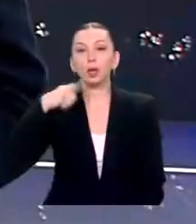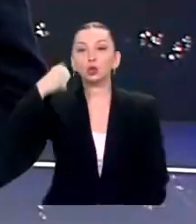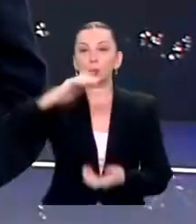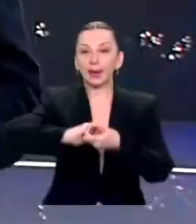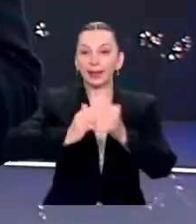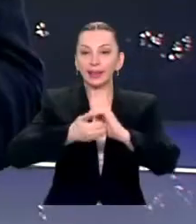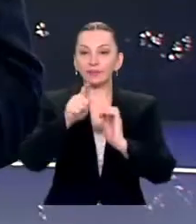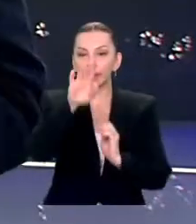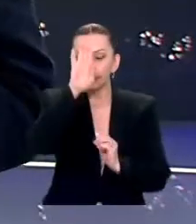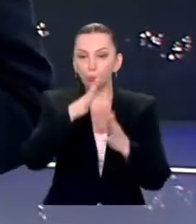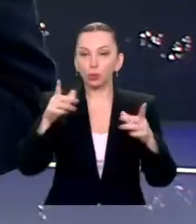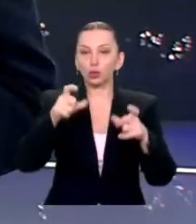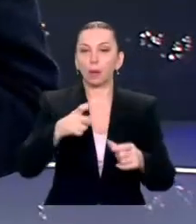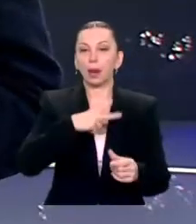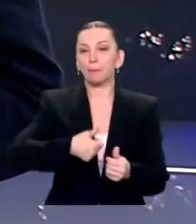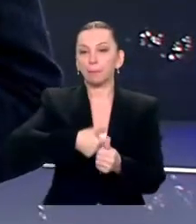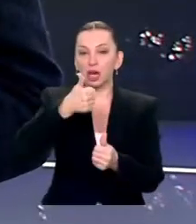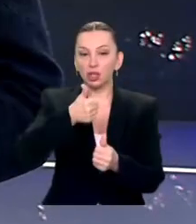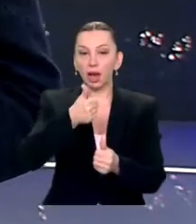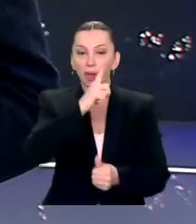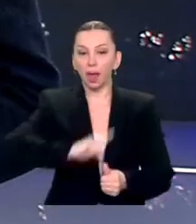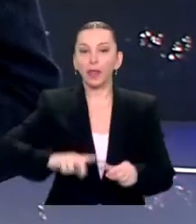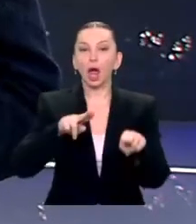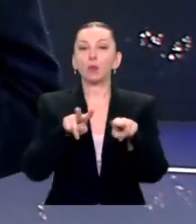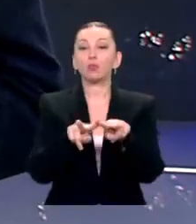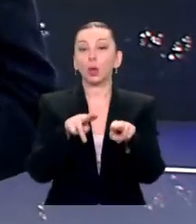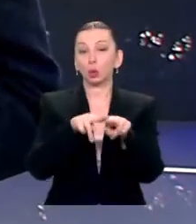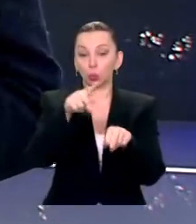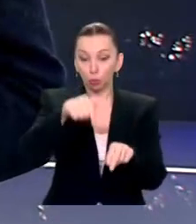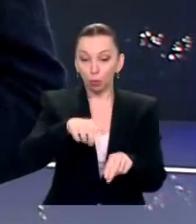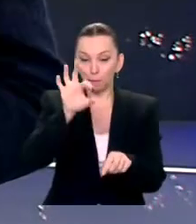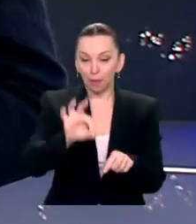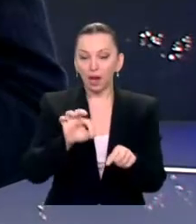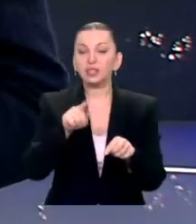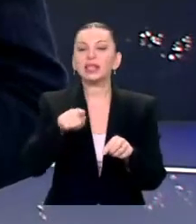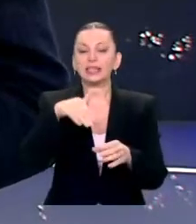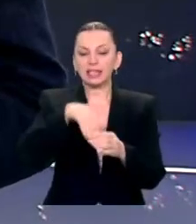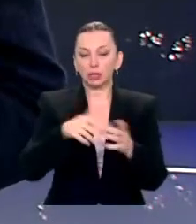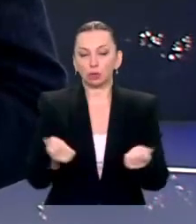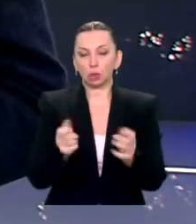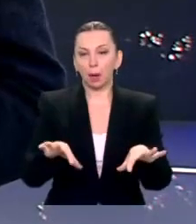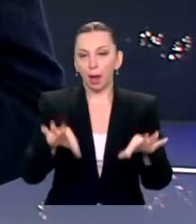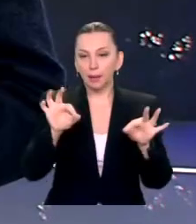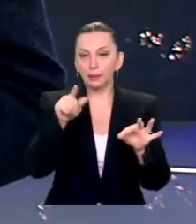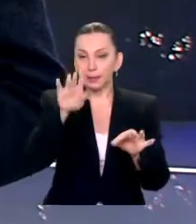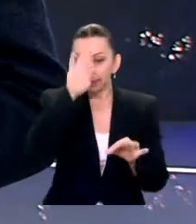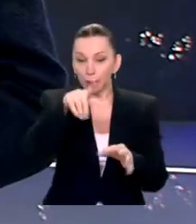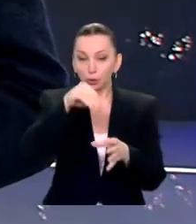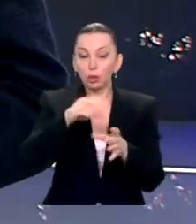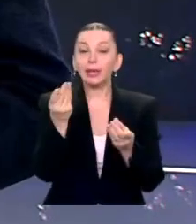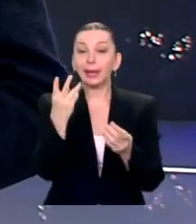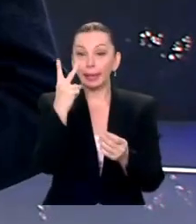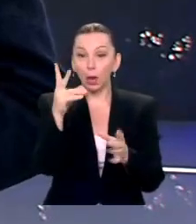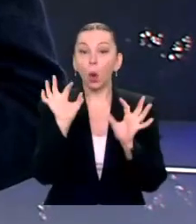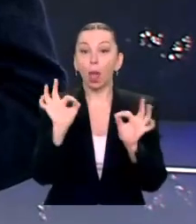Cumhur İttifakı'nın İstanbul Büyükşehir Belediye Başkan adayı Murat Kurum bugün itibariyle seçim çalışmalarına başladı. İstanbul için iki